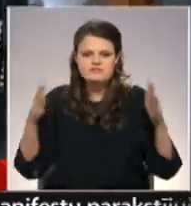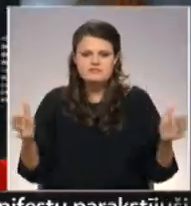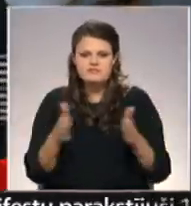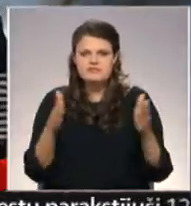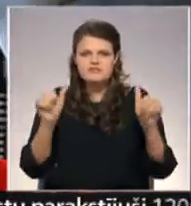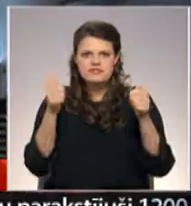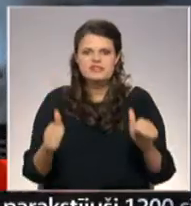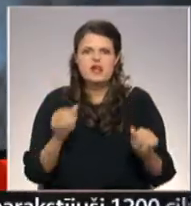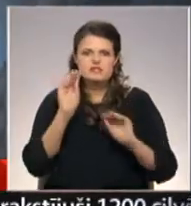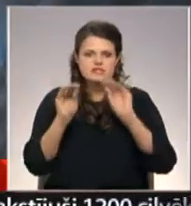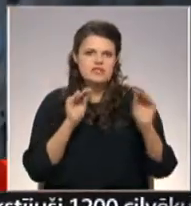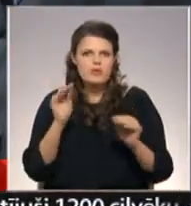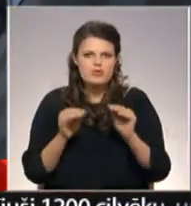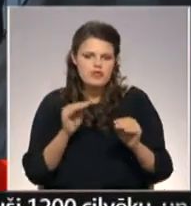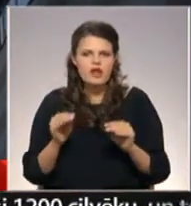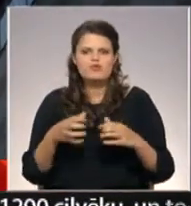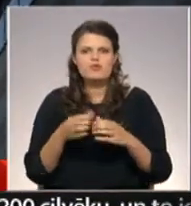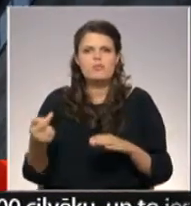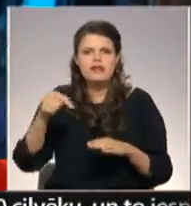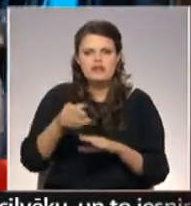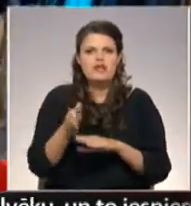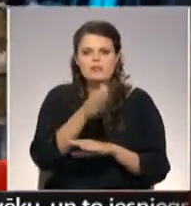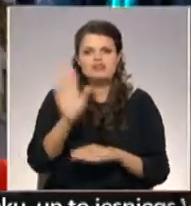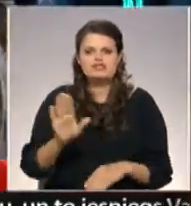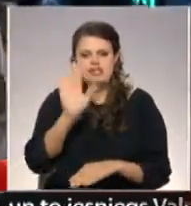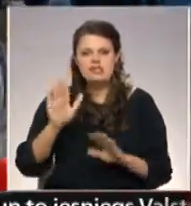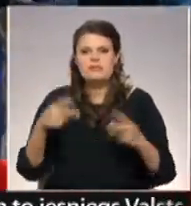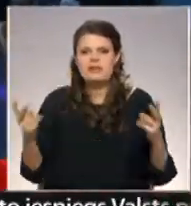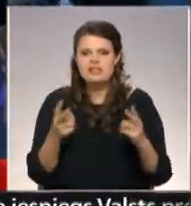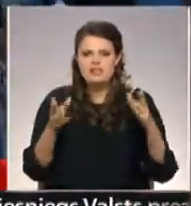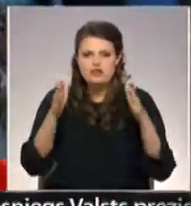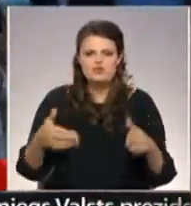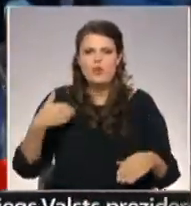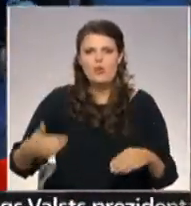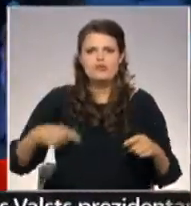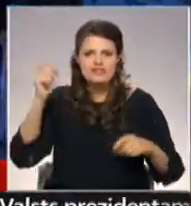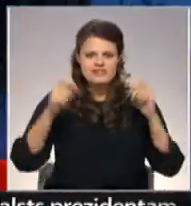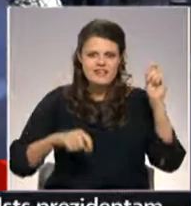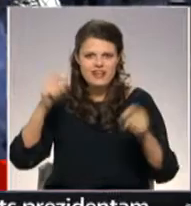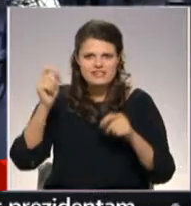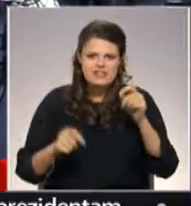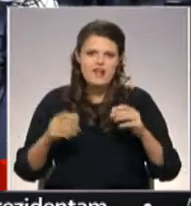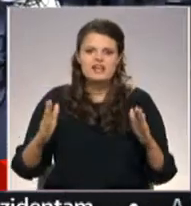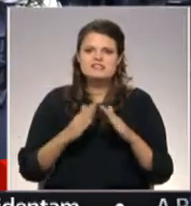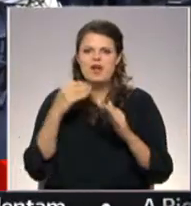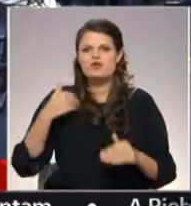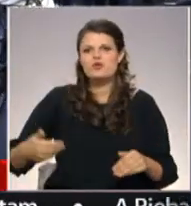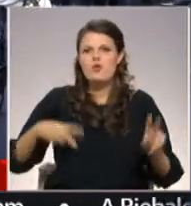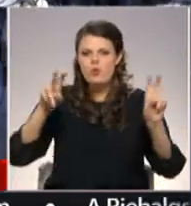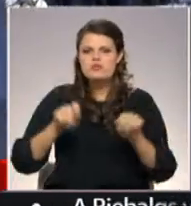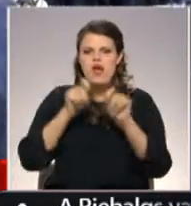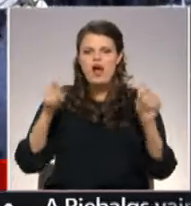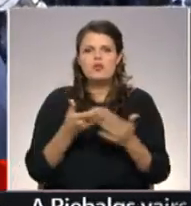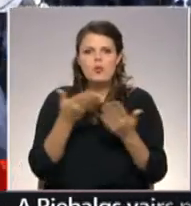izmēra tēlus samontētu grupa ieradusies jau iepriekšējā dienā, jo par tradīciju kļūst, ka Kuldīgas festivāls dzīves Kuldīgā tiek atklāts ar